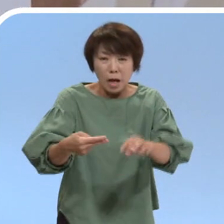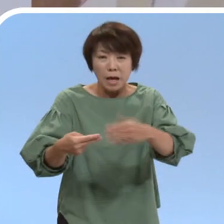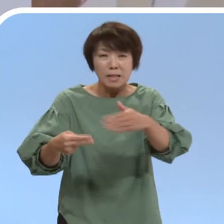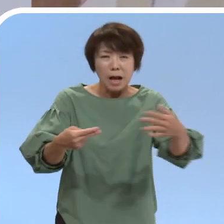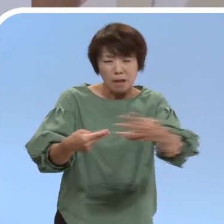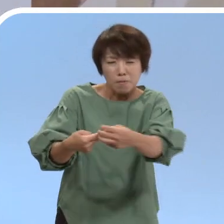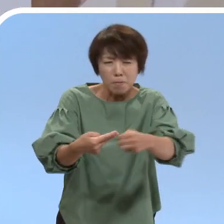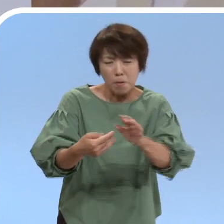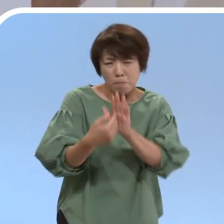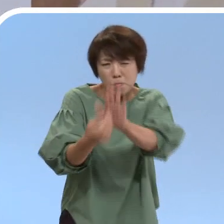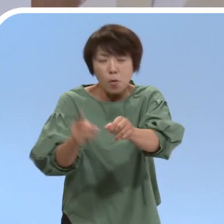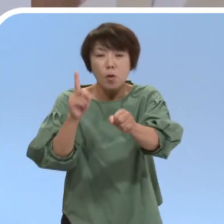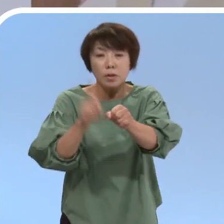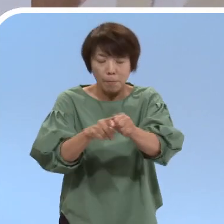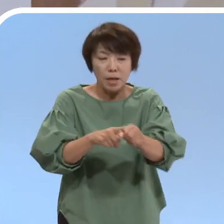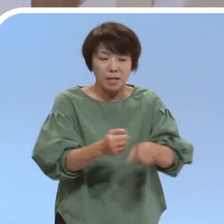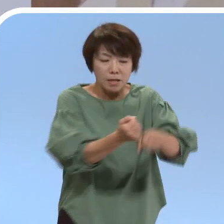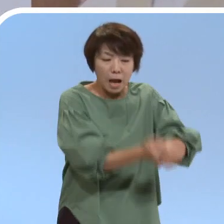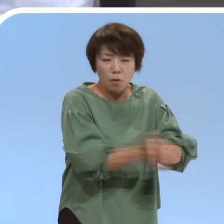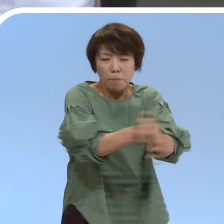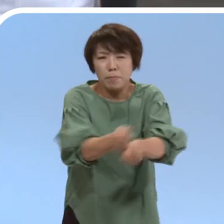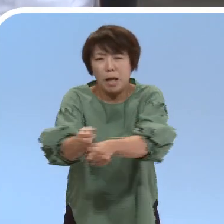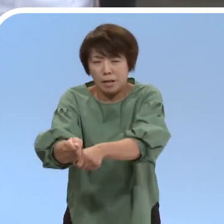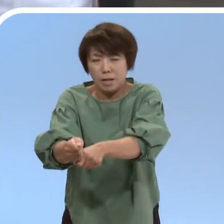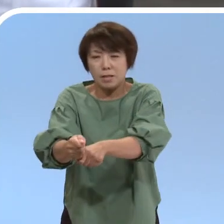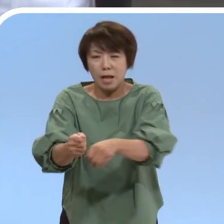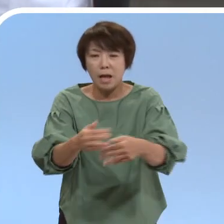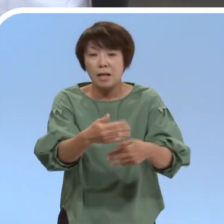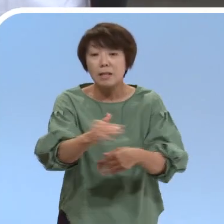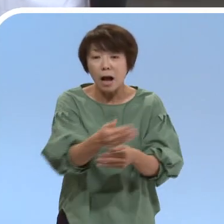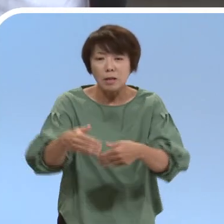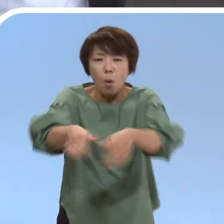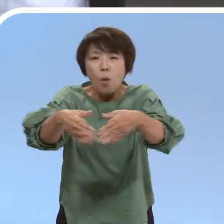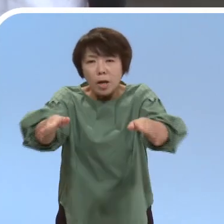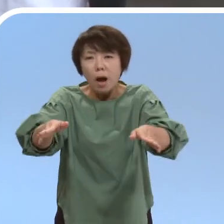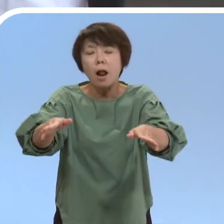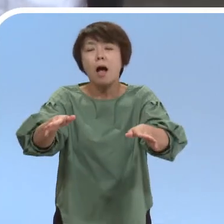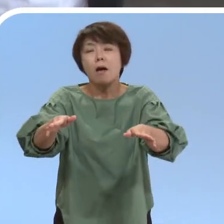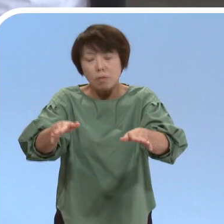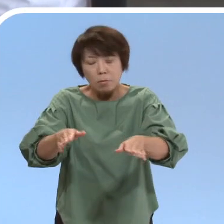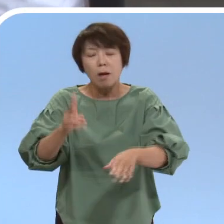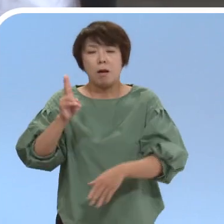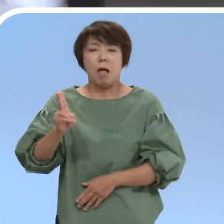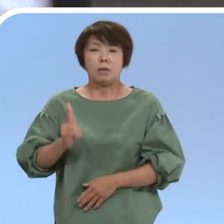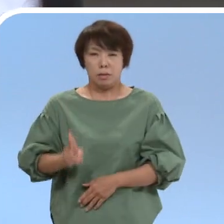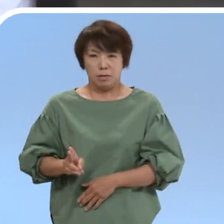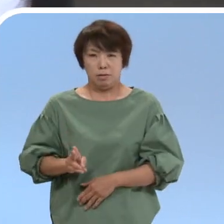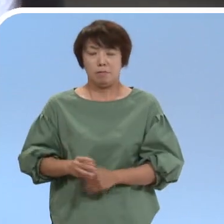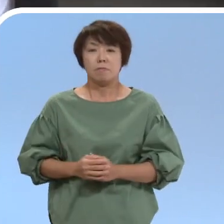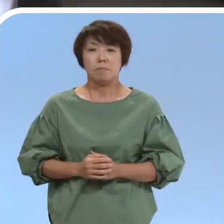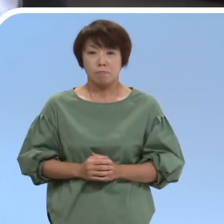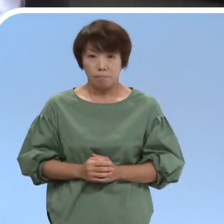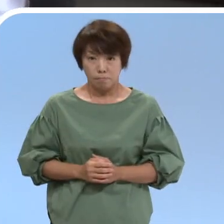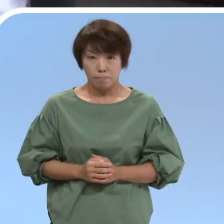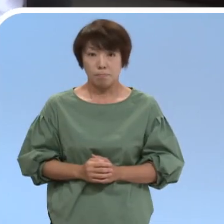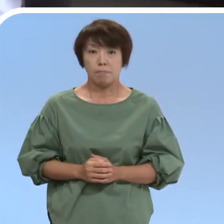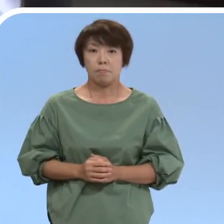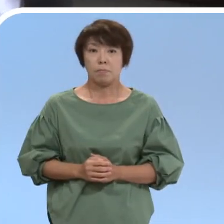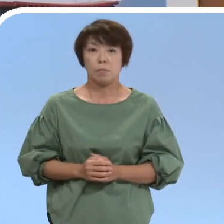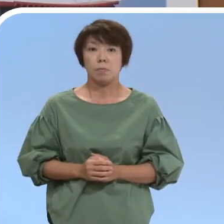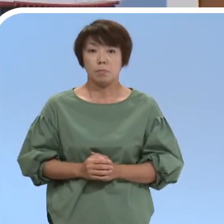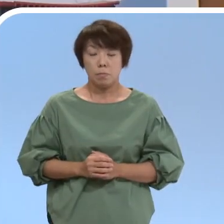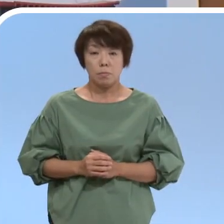が魚に食べられないように貝で水面を叩き魚を追い払うということを行ったそう